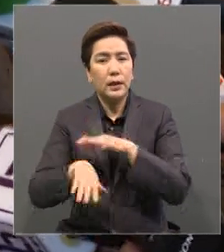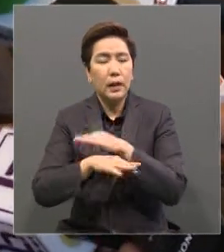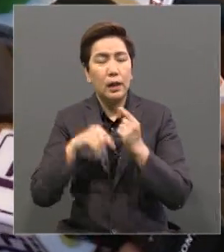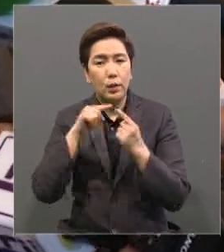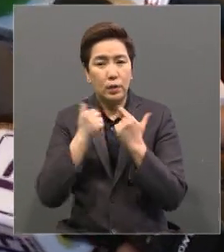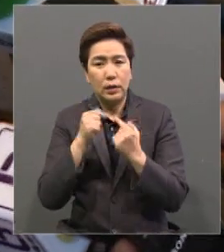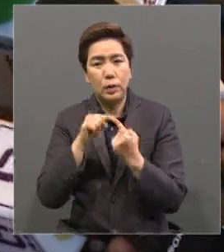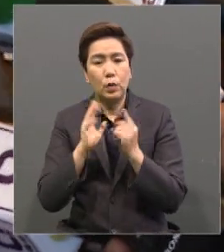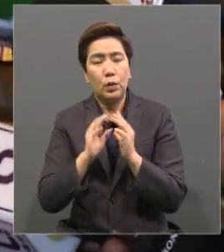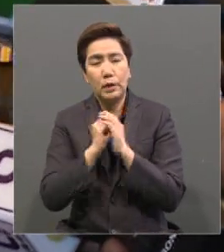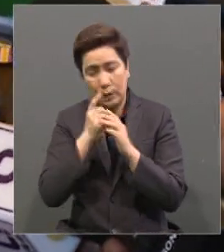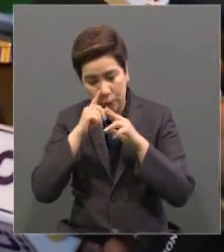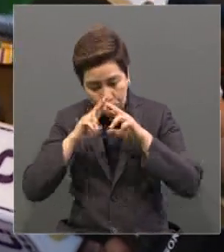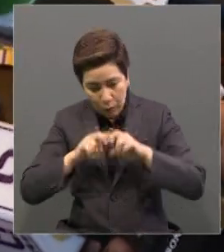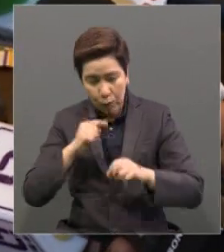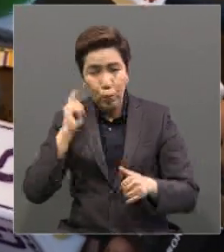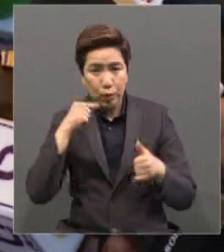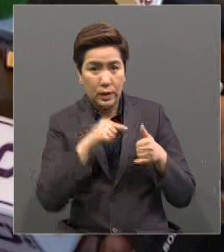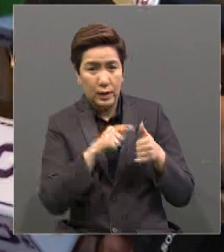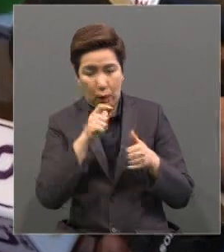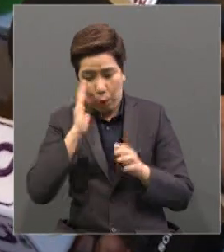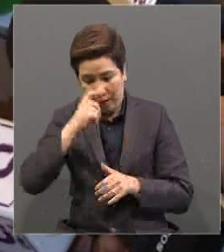ครูที่เราสอบสวนเป็นฝ่ายผู้หญิงนะ